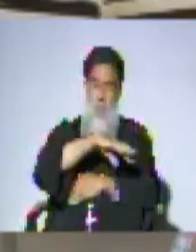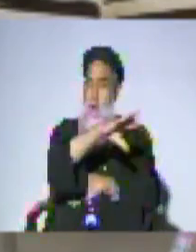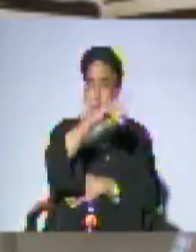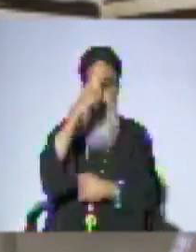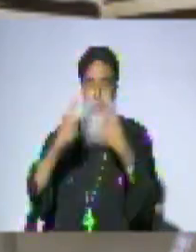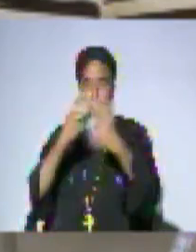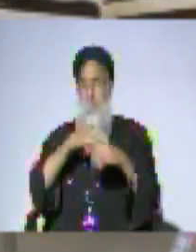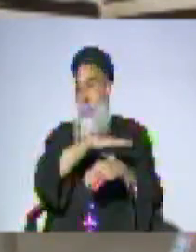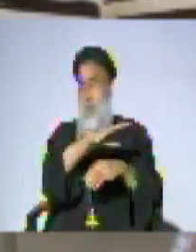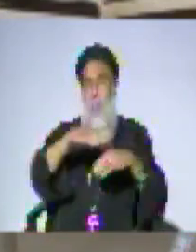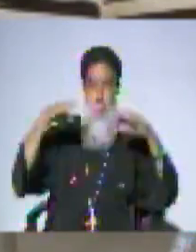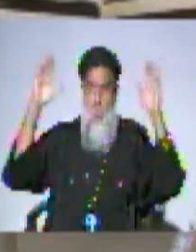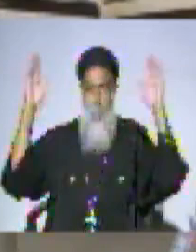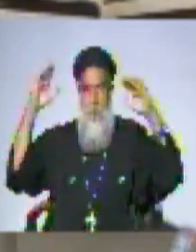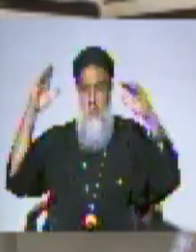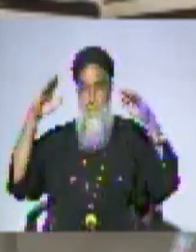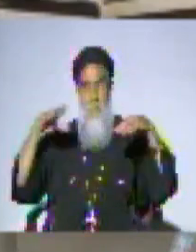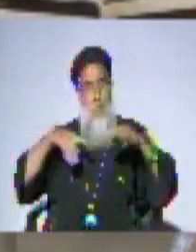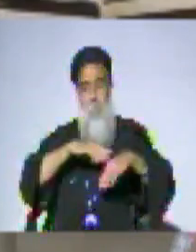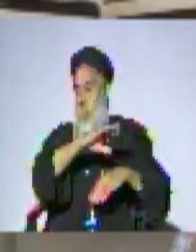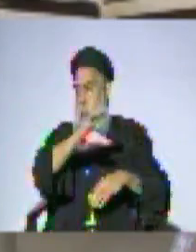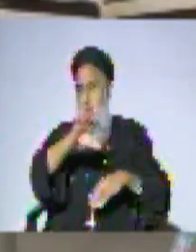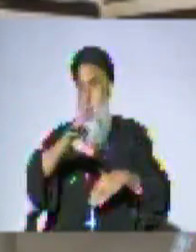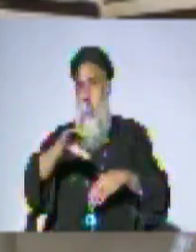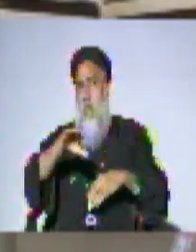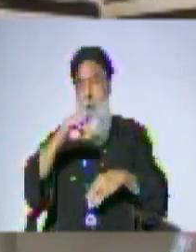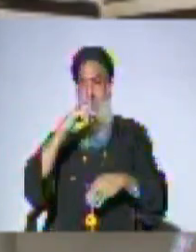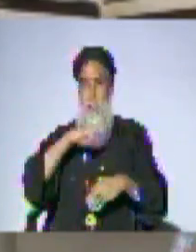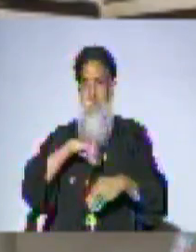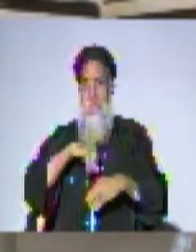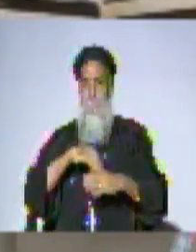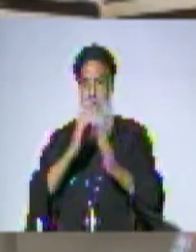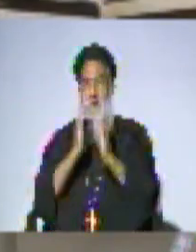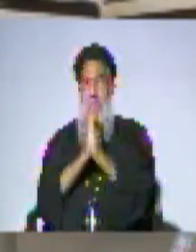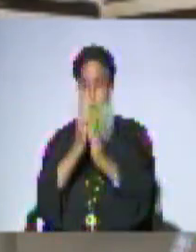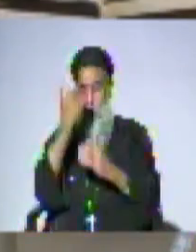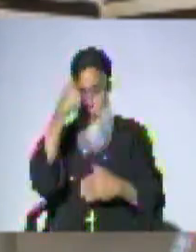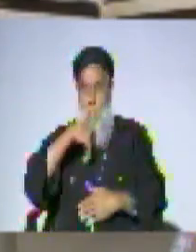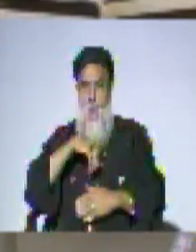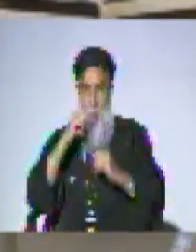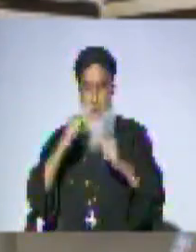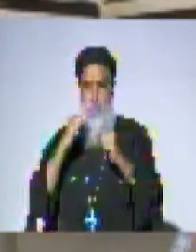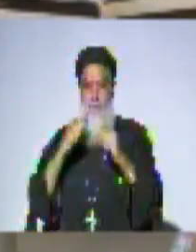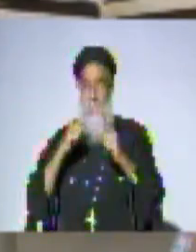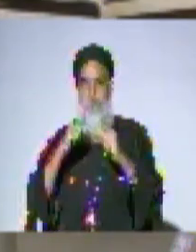كل طائر كل حيوان له غريزته اللي ربنا حطها فيه.